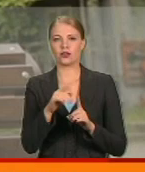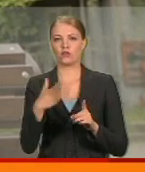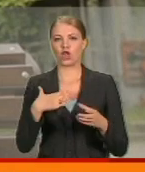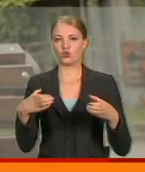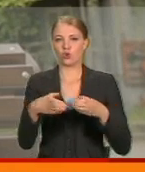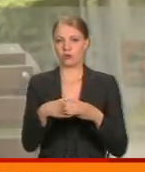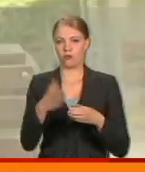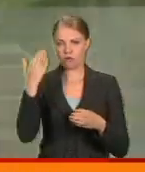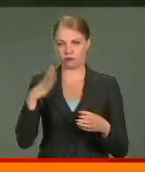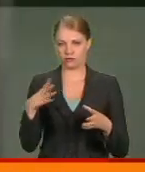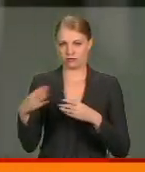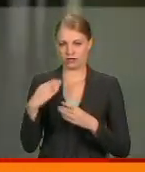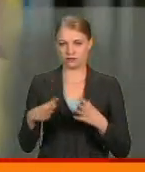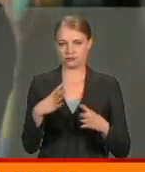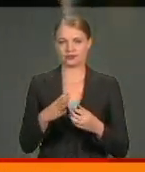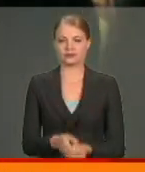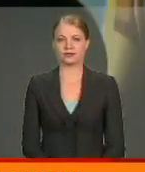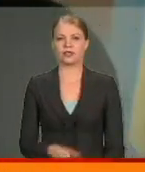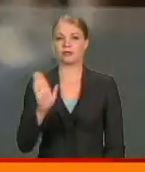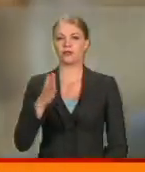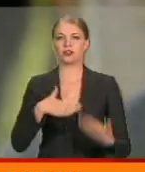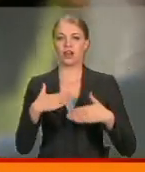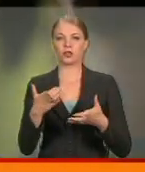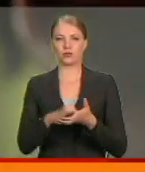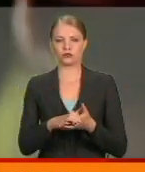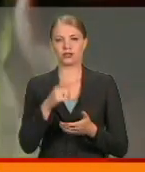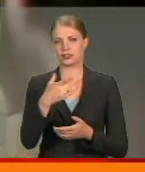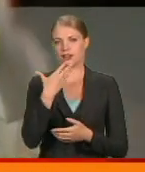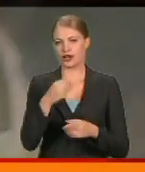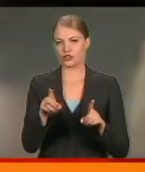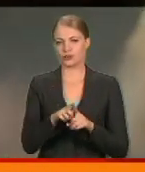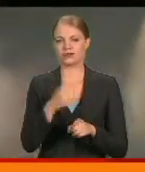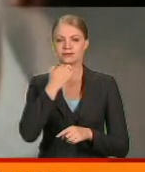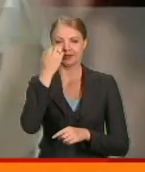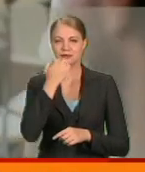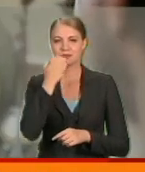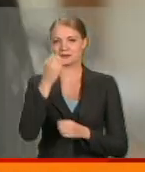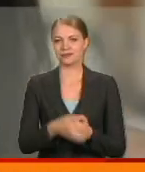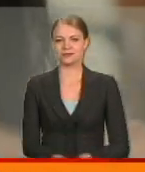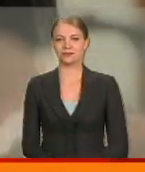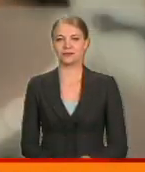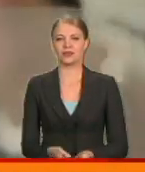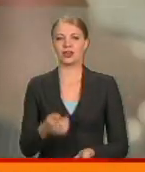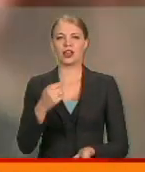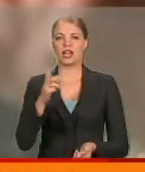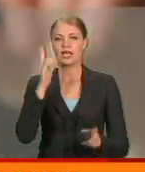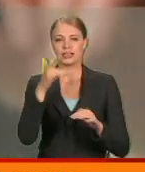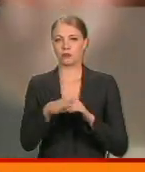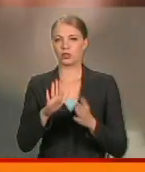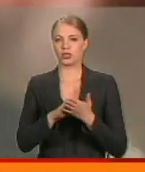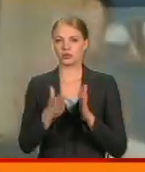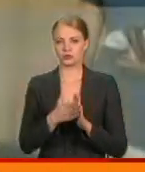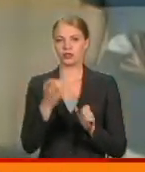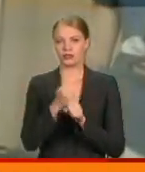групповом упражнении. Привет, привет, очень рада познакомиться. Боже, а ты красотка нереальная. Спасибо, взаимно. В любой непонятной ситуации